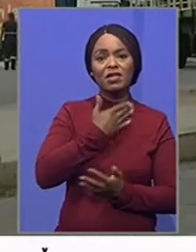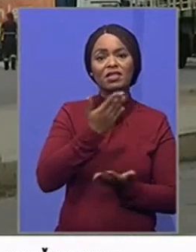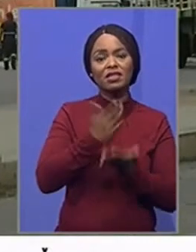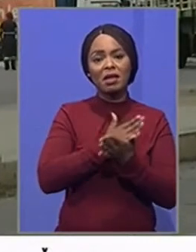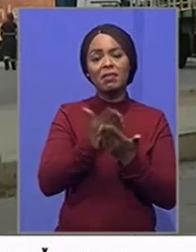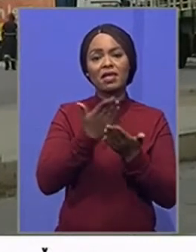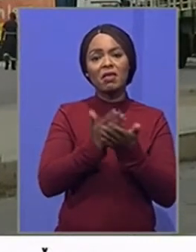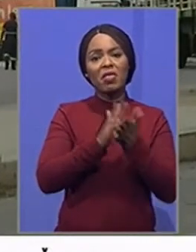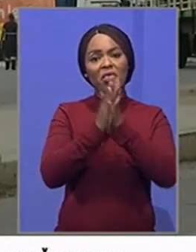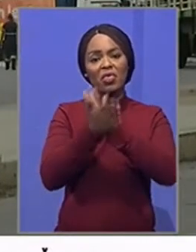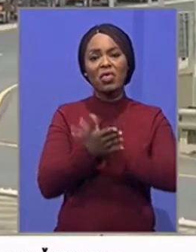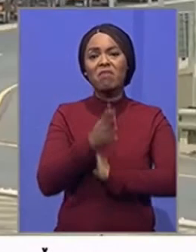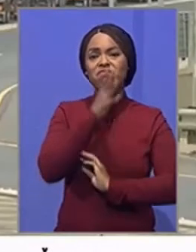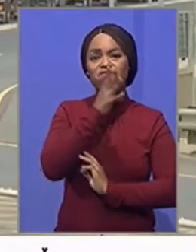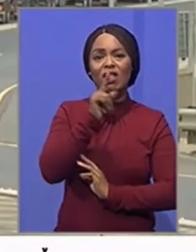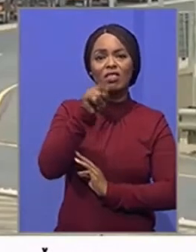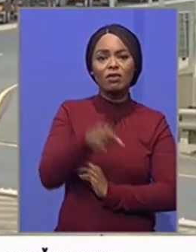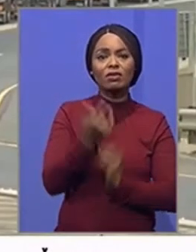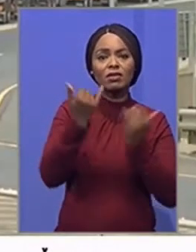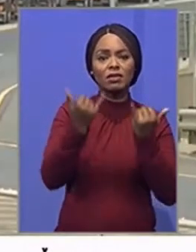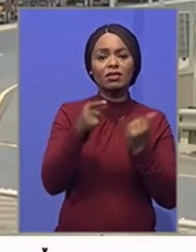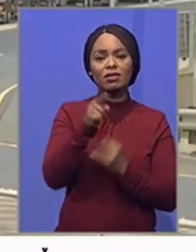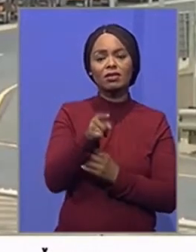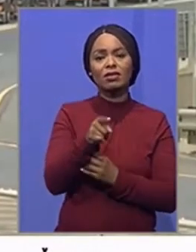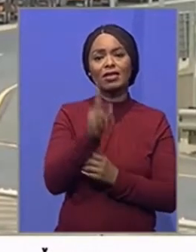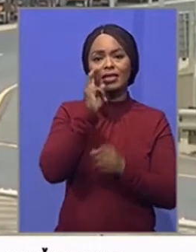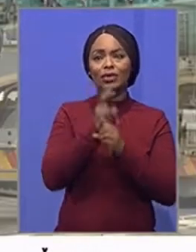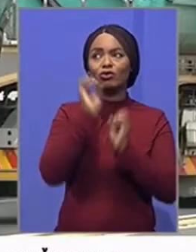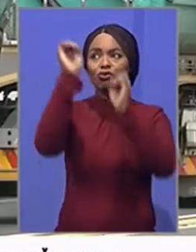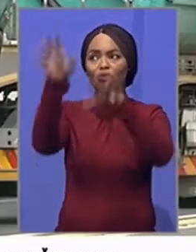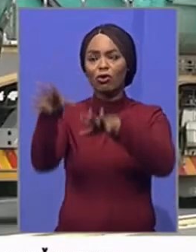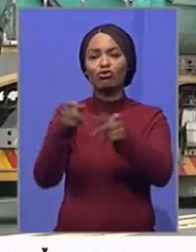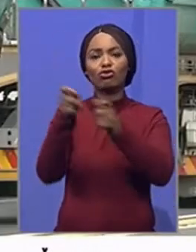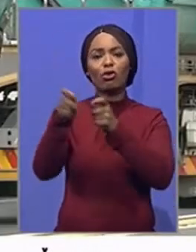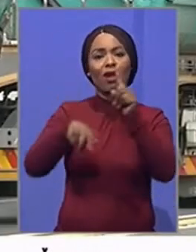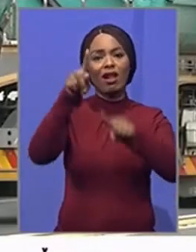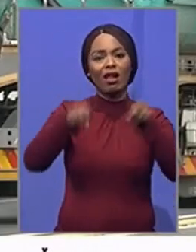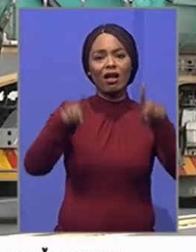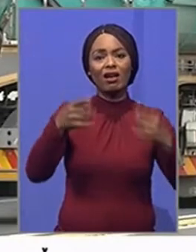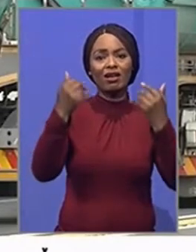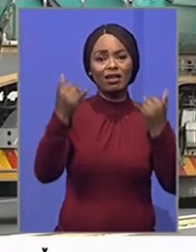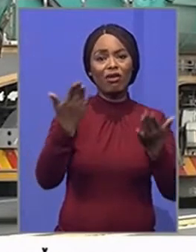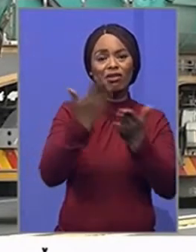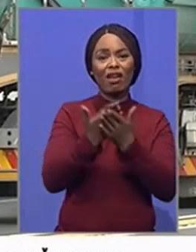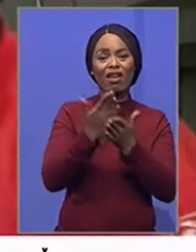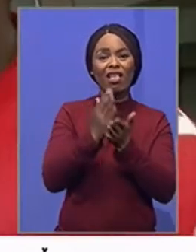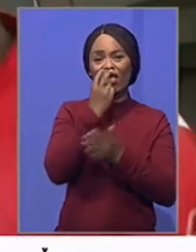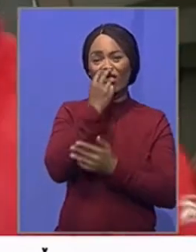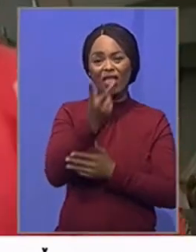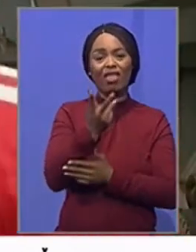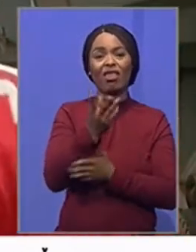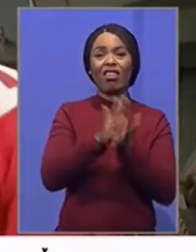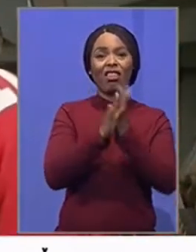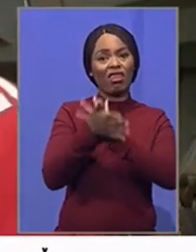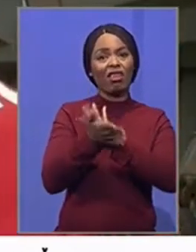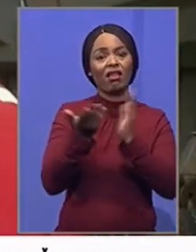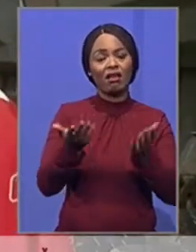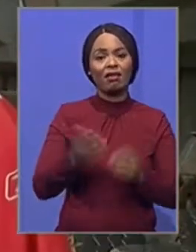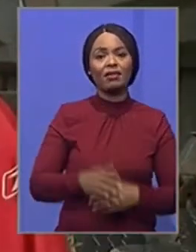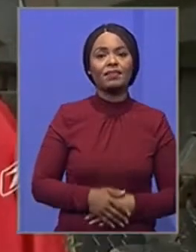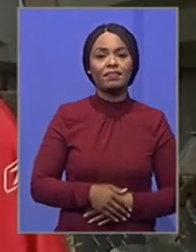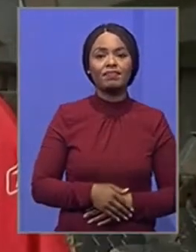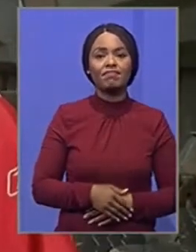diketekete tša diranta tšeo di swanetšego go fihla mabenkeleng ao a fapafapanego di kotsing ya go ka bola. Boemo bona bo etsagalang bona ga